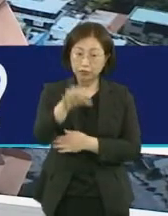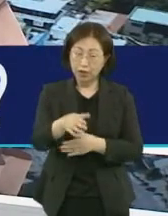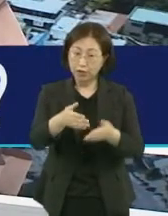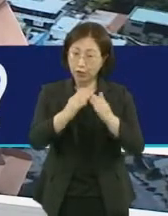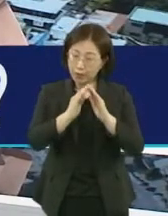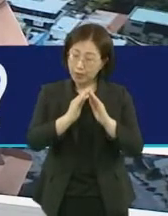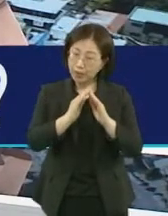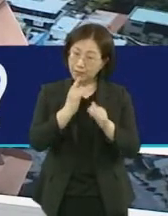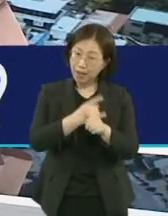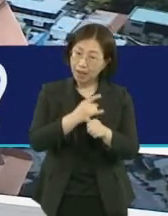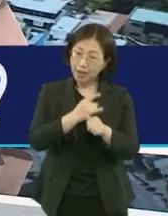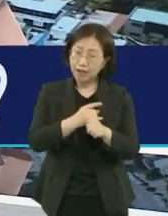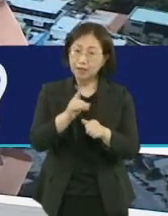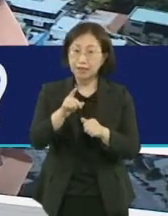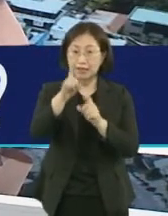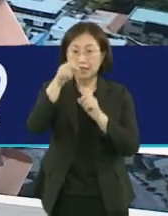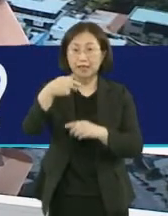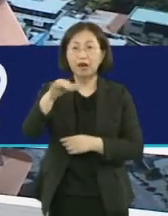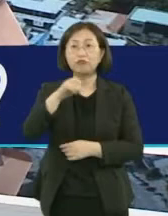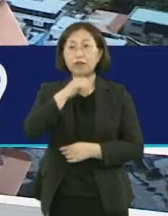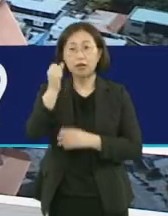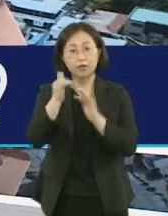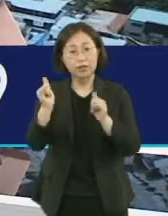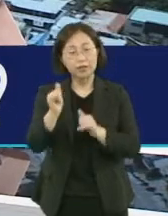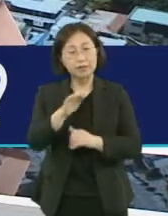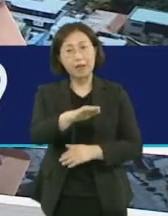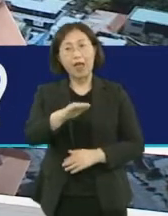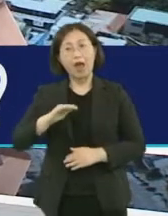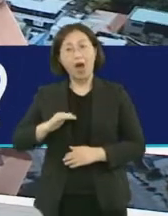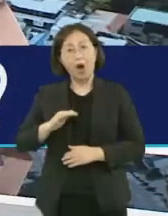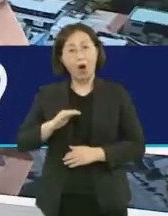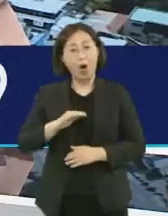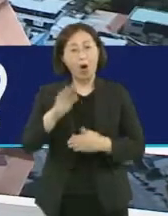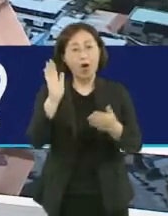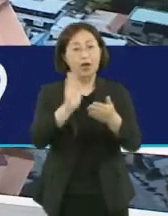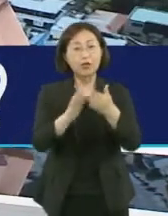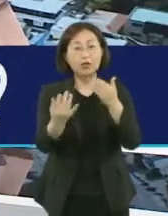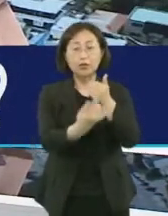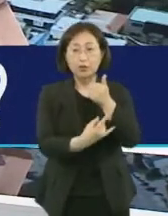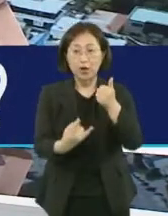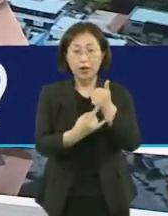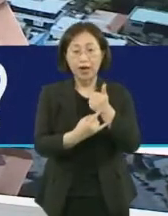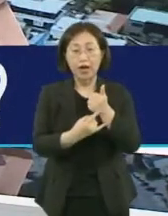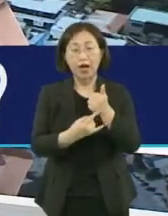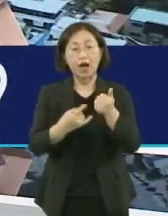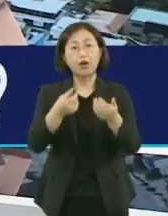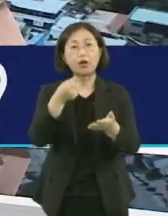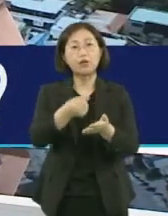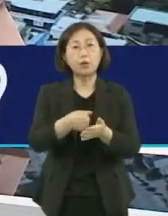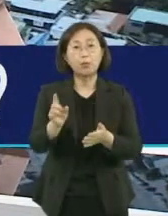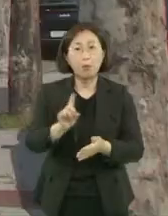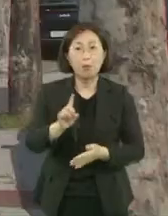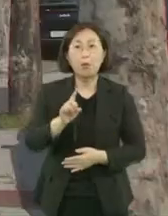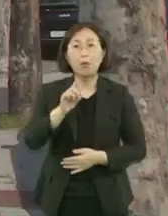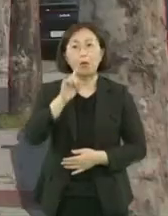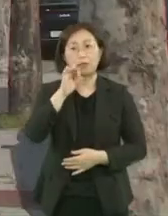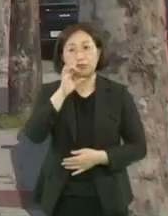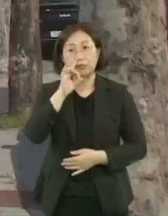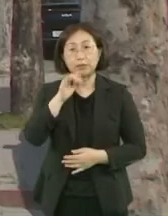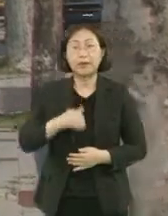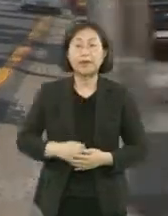일단 한 발 물러선 가운데 인수위가 어떤 결론을 내릴지 주목됩니다. 노동현 기자입니다.